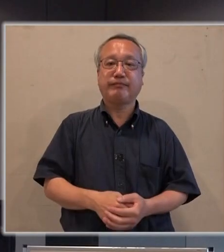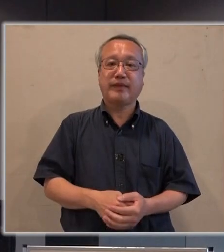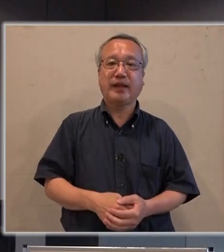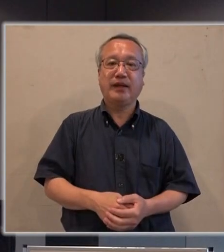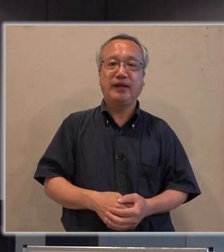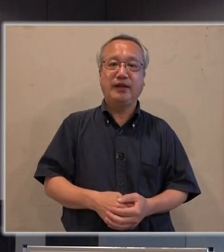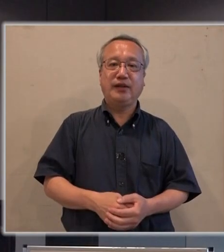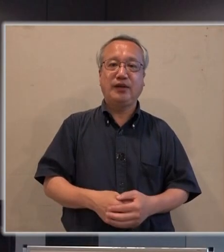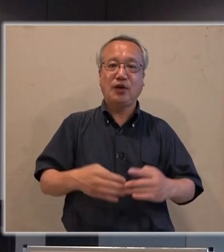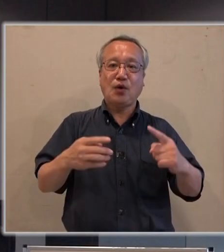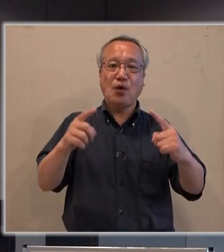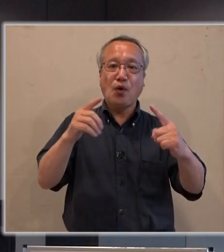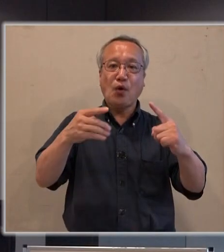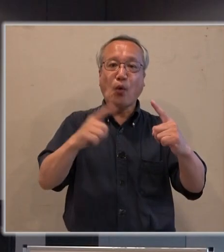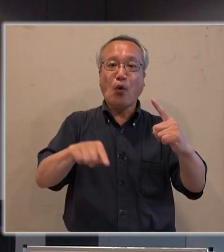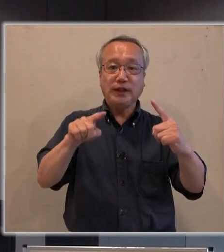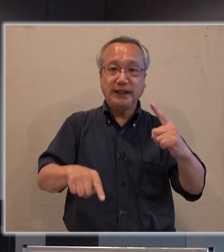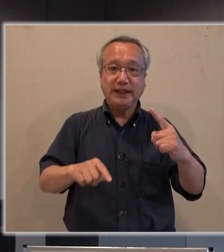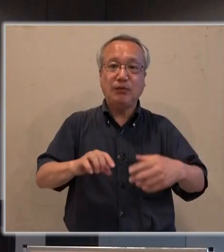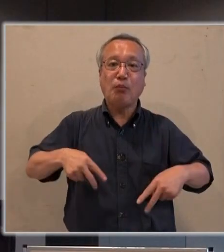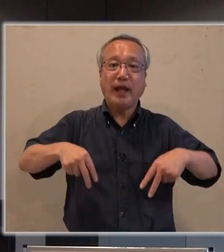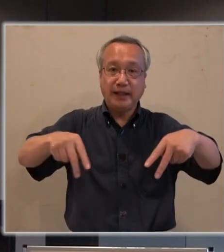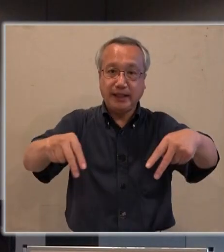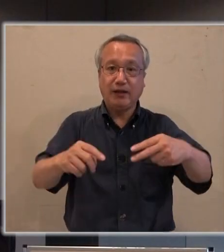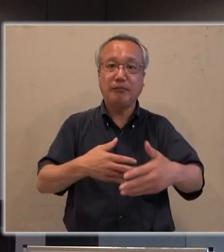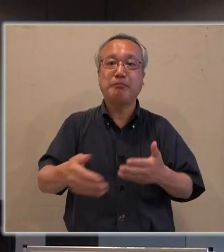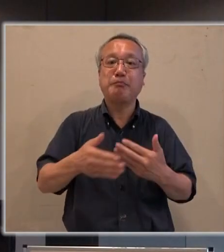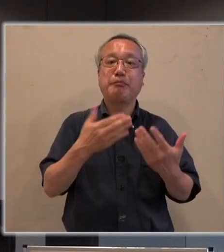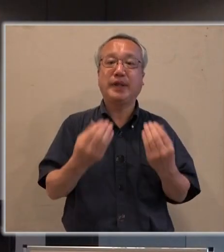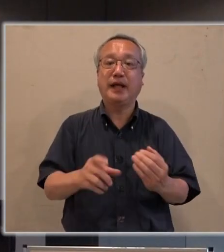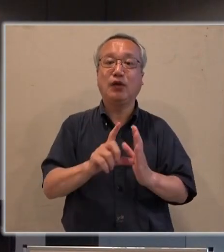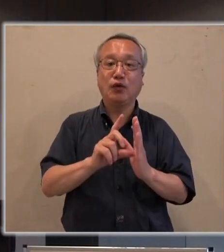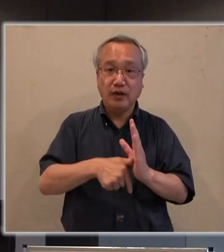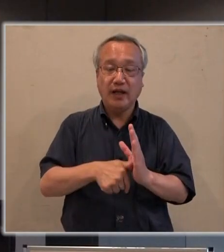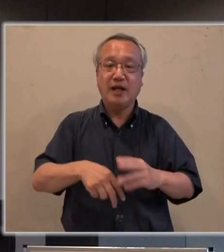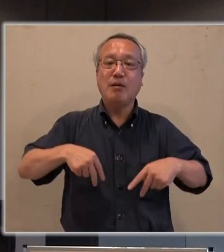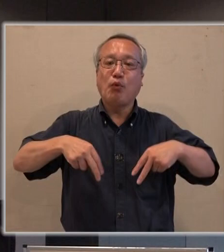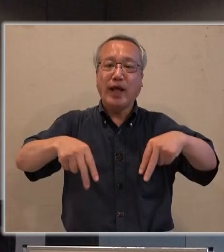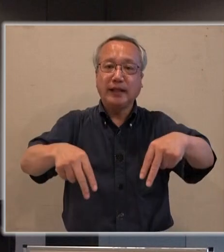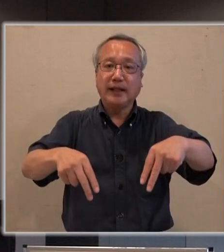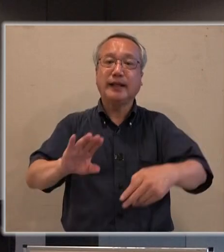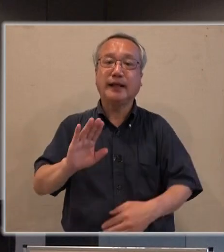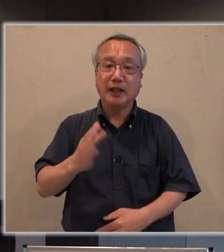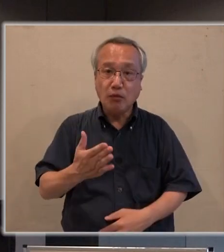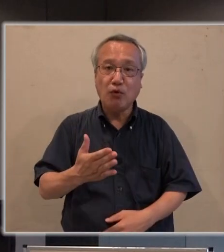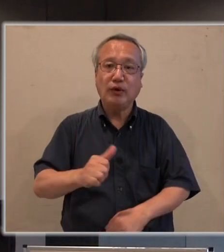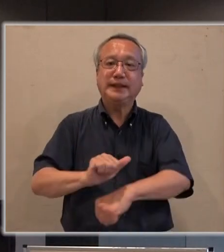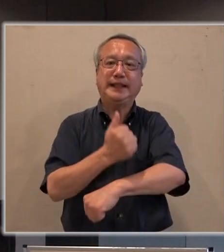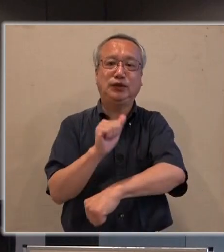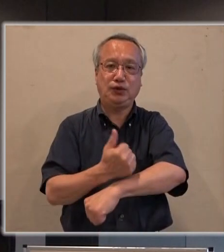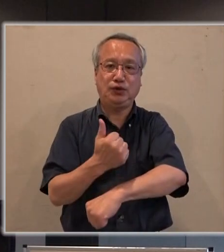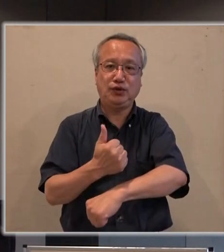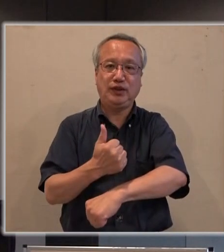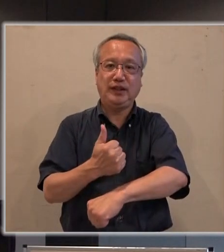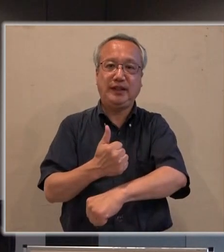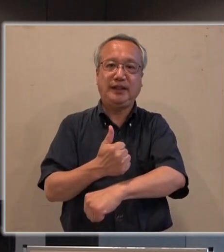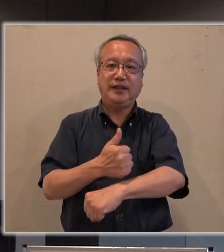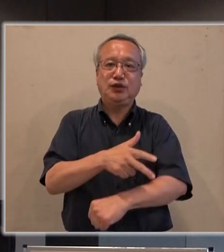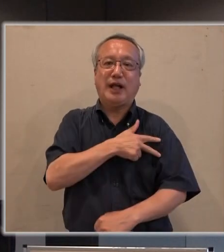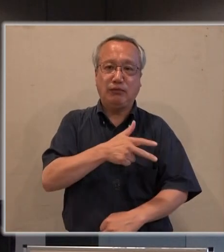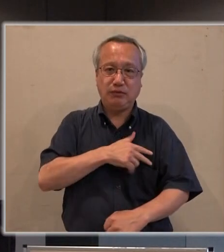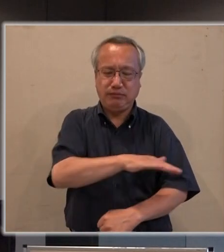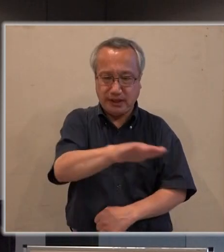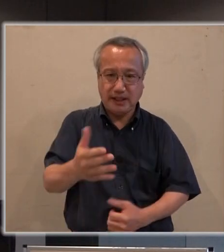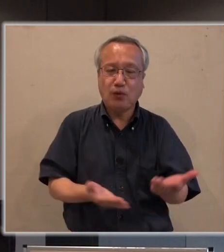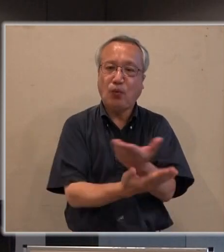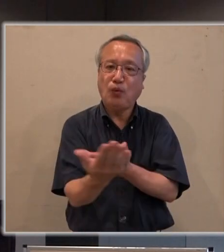公式ボランティアをした際には、ボランティアでありつつもアスリート、スタッフ、みんなが交流する場が用意